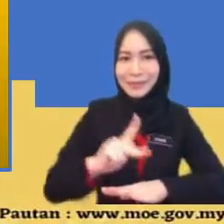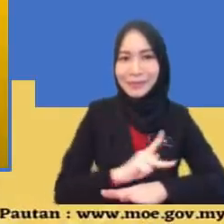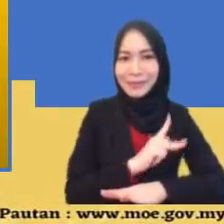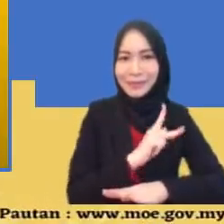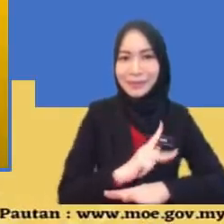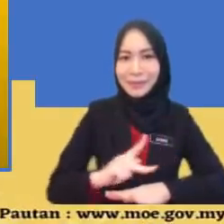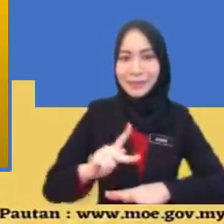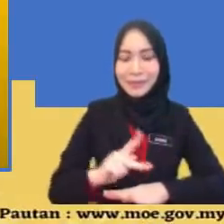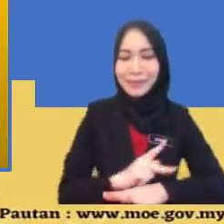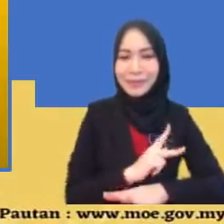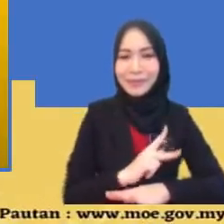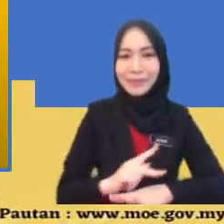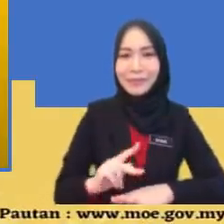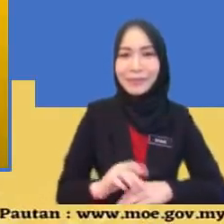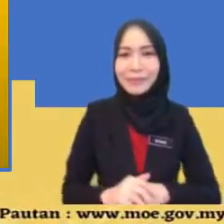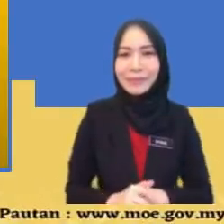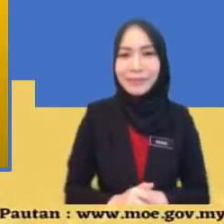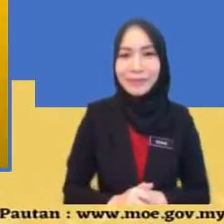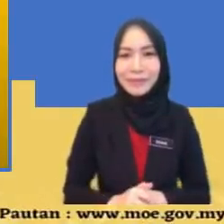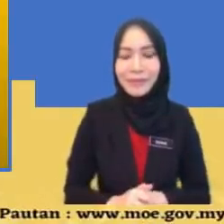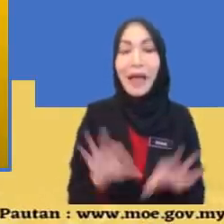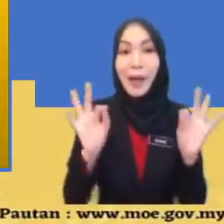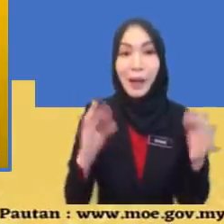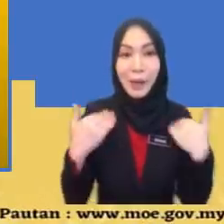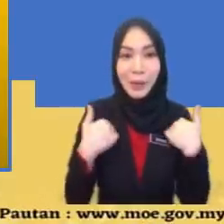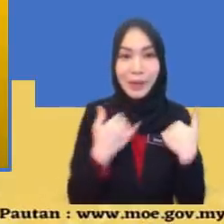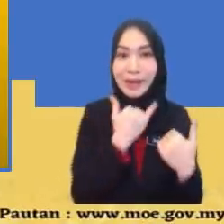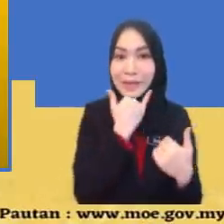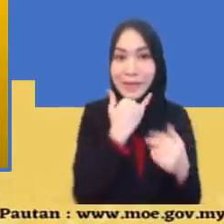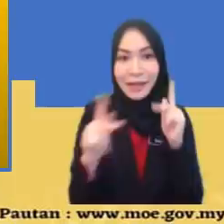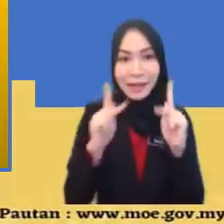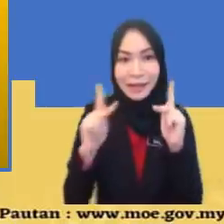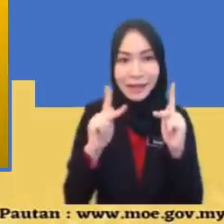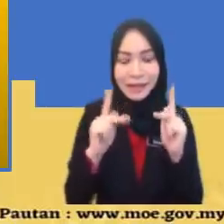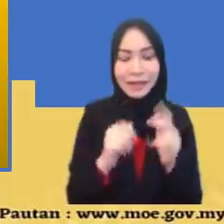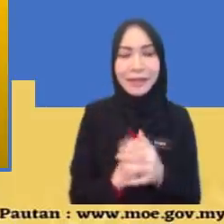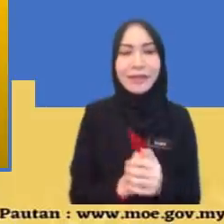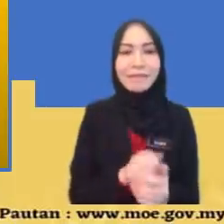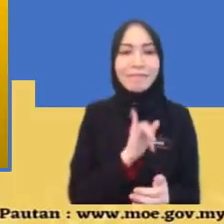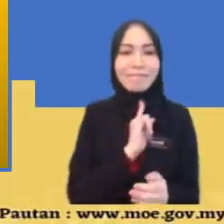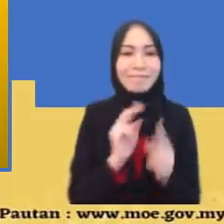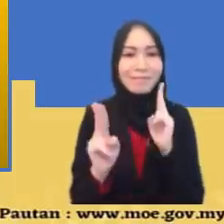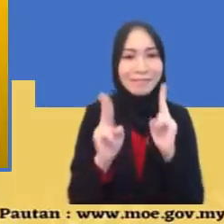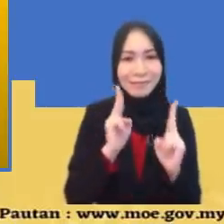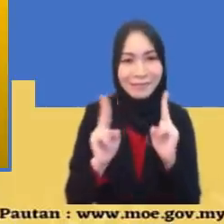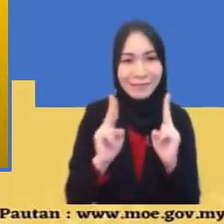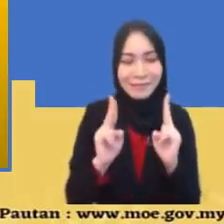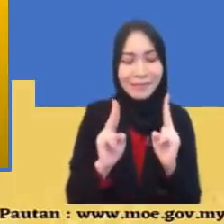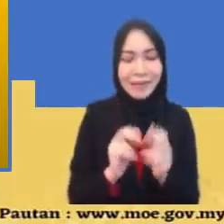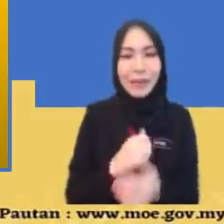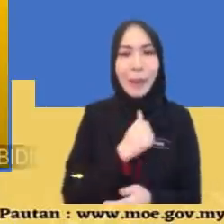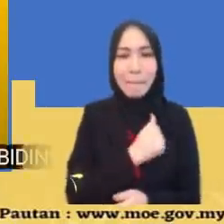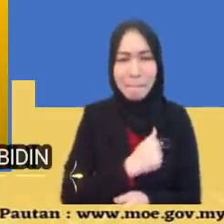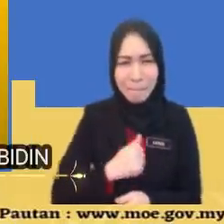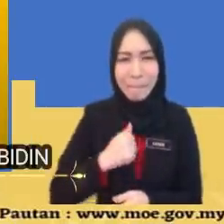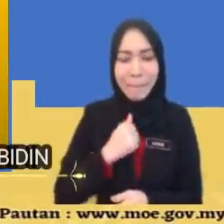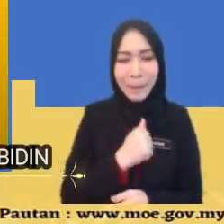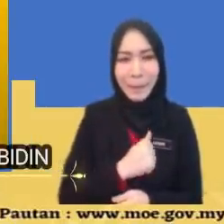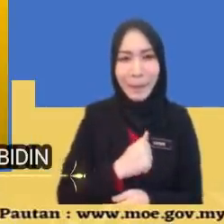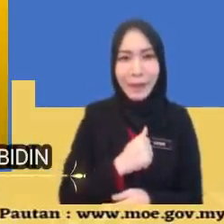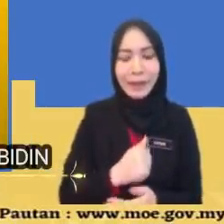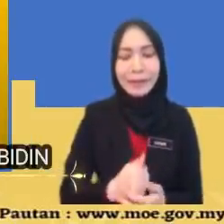kadang tak Tegal tersilap kata Andai terlanjur patah bicara rendah hati